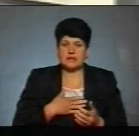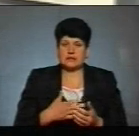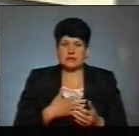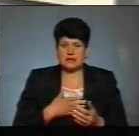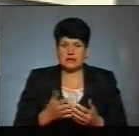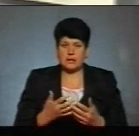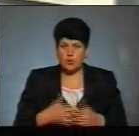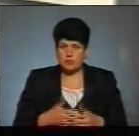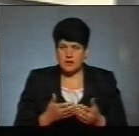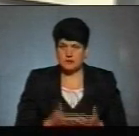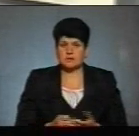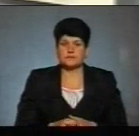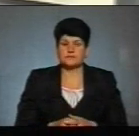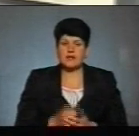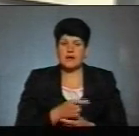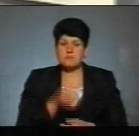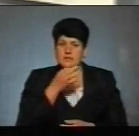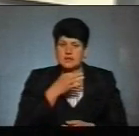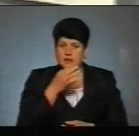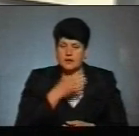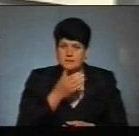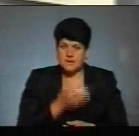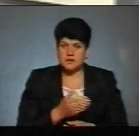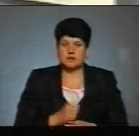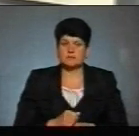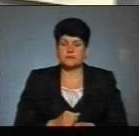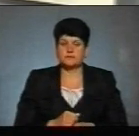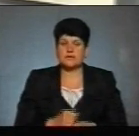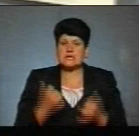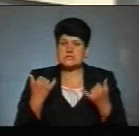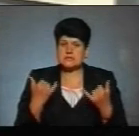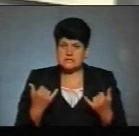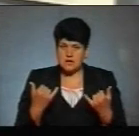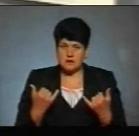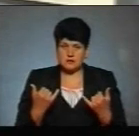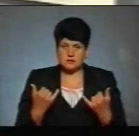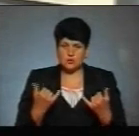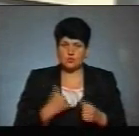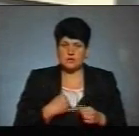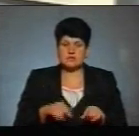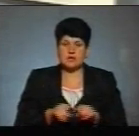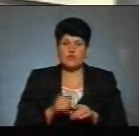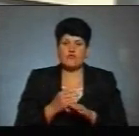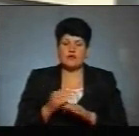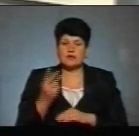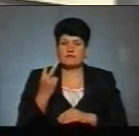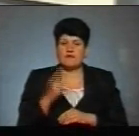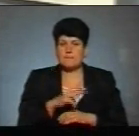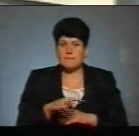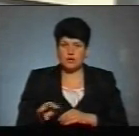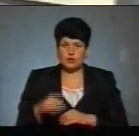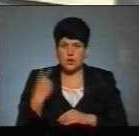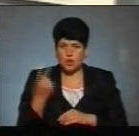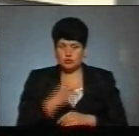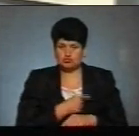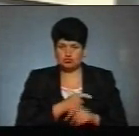обладнанням, і медикаментами, і зараз У нас також виділено 2 мільйони. Це на обласну